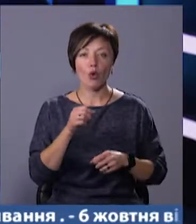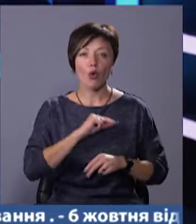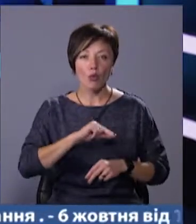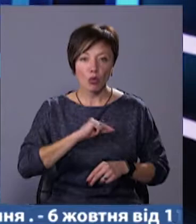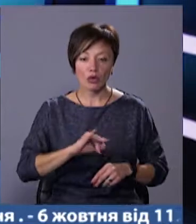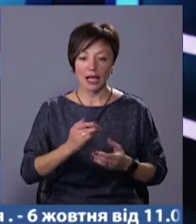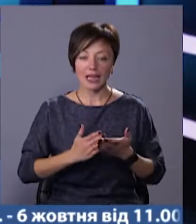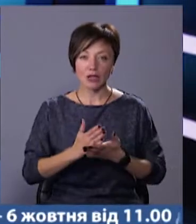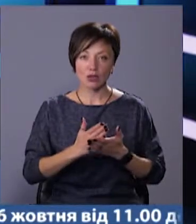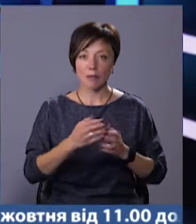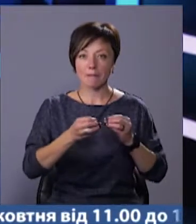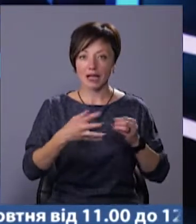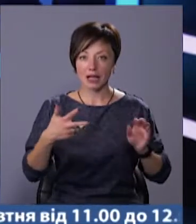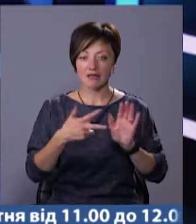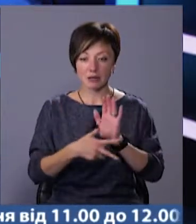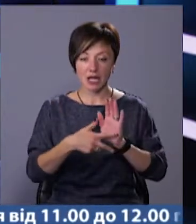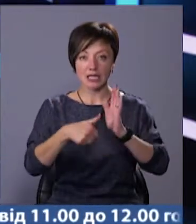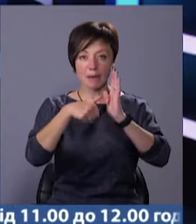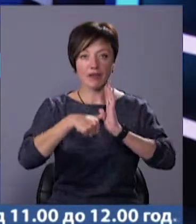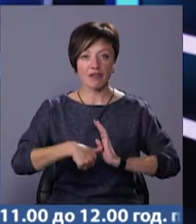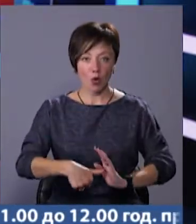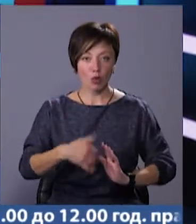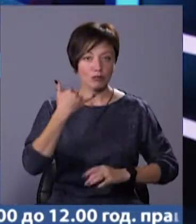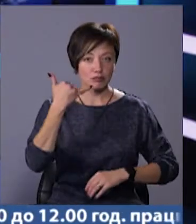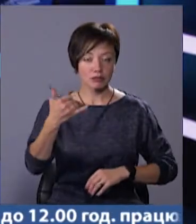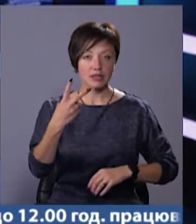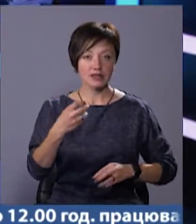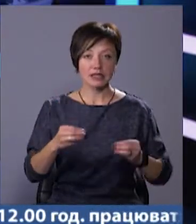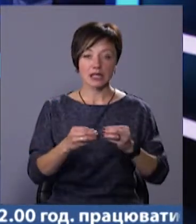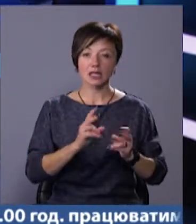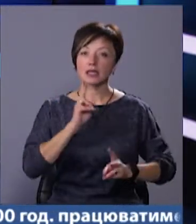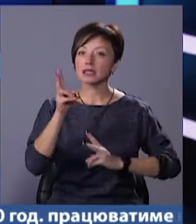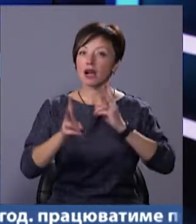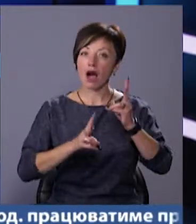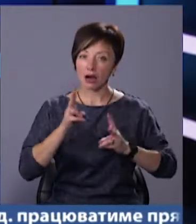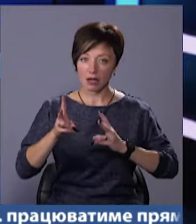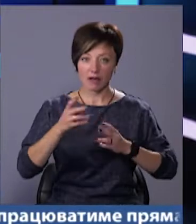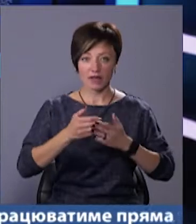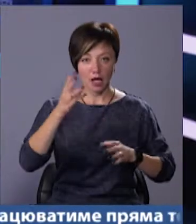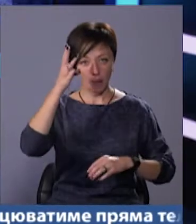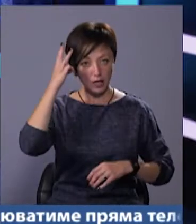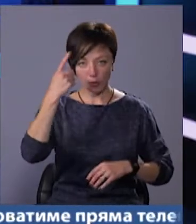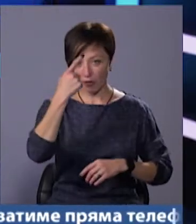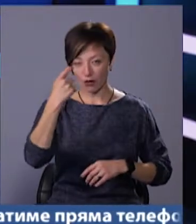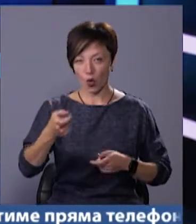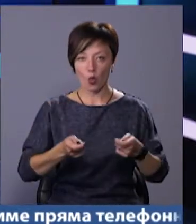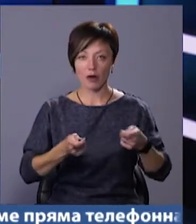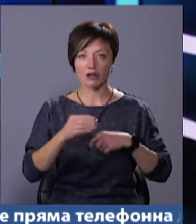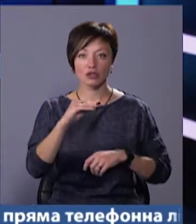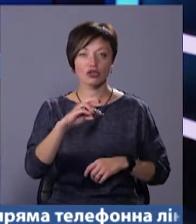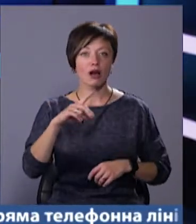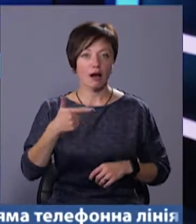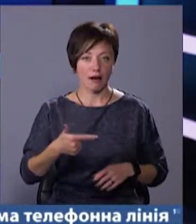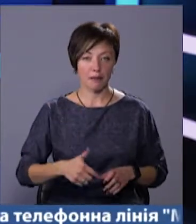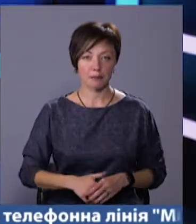службу 1580 за півроку надійшло 210 скарг від хмельничан, повідомили в управлінні житлово-комунального